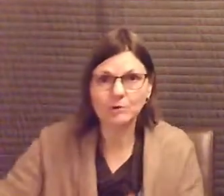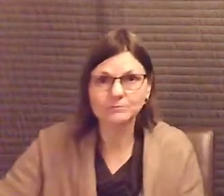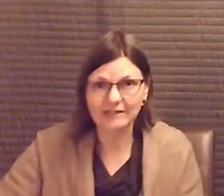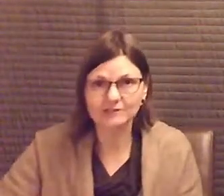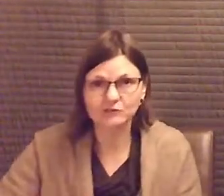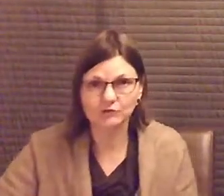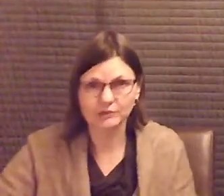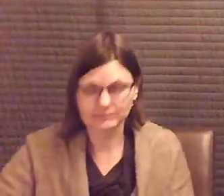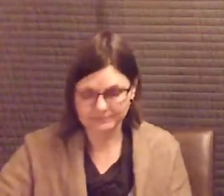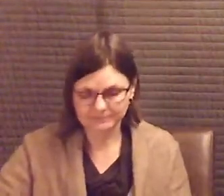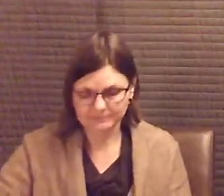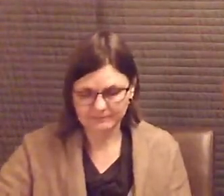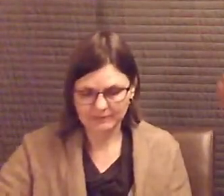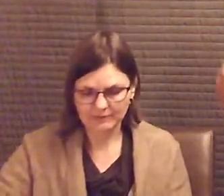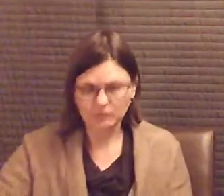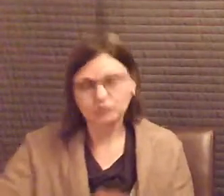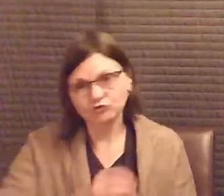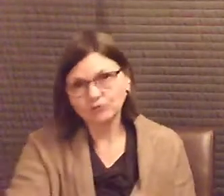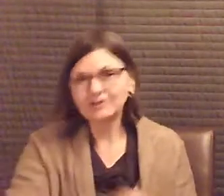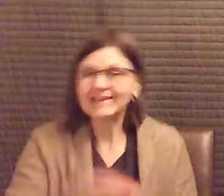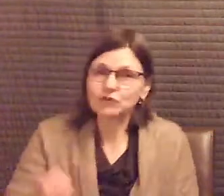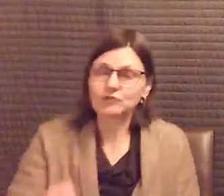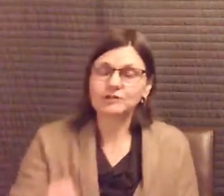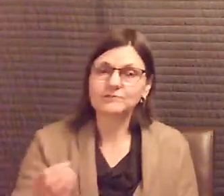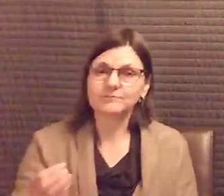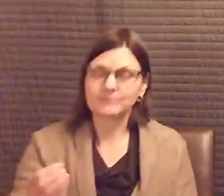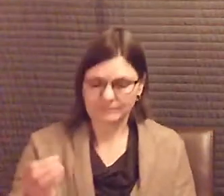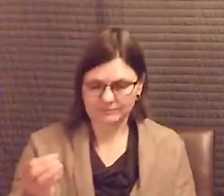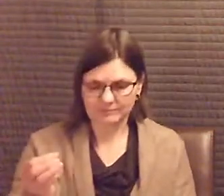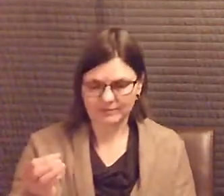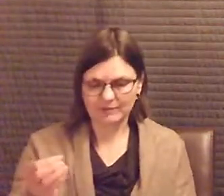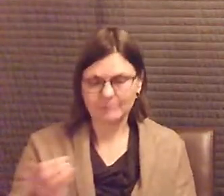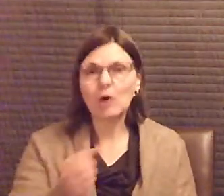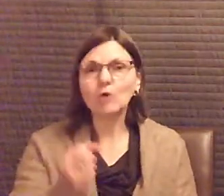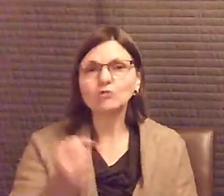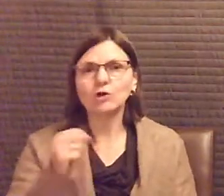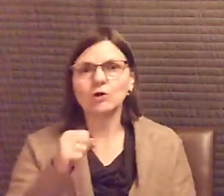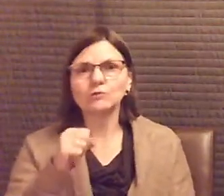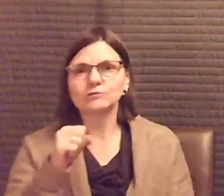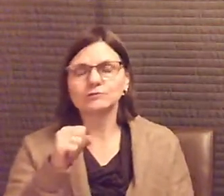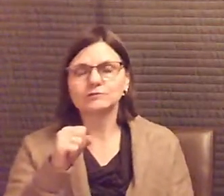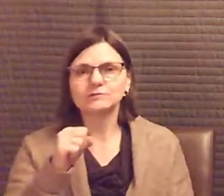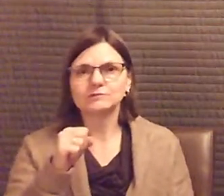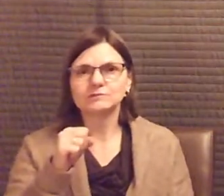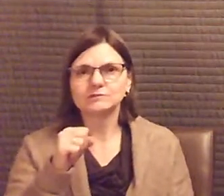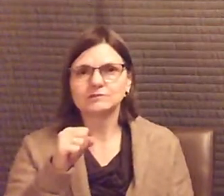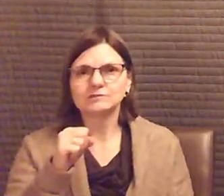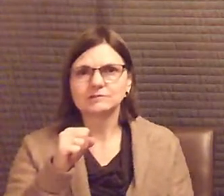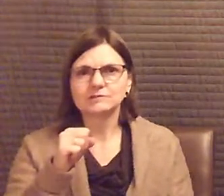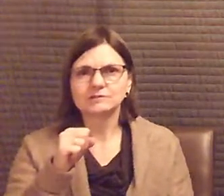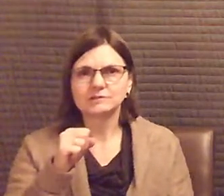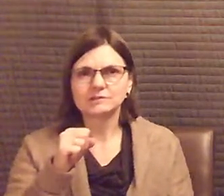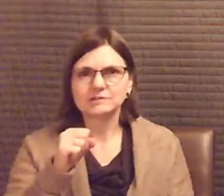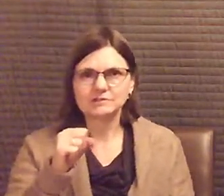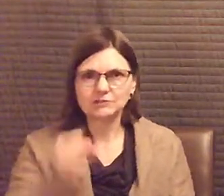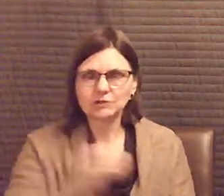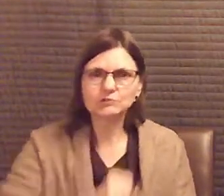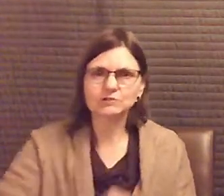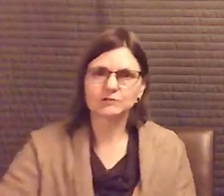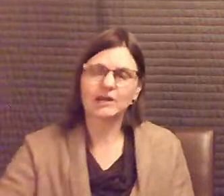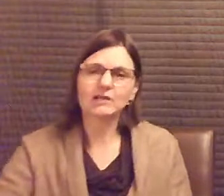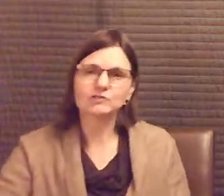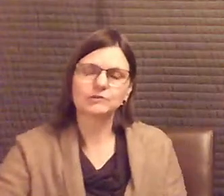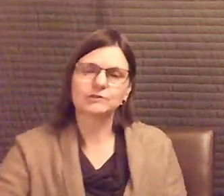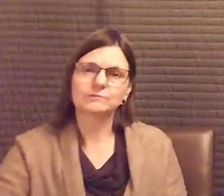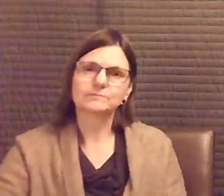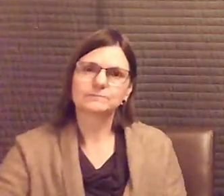komt is het is zonde is onder willen maar ongeloof is de tyfus of als er niet de grootste